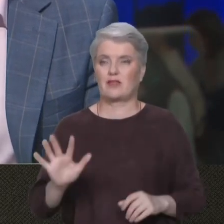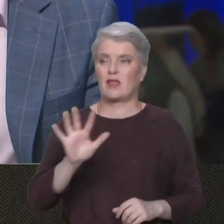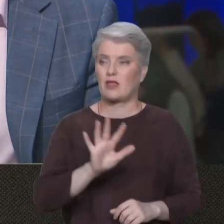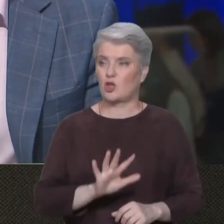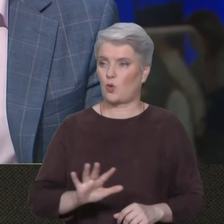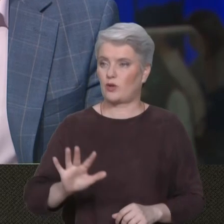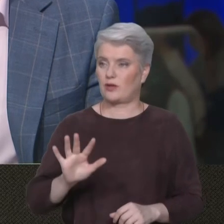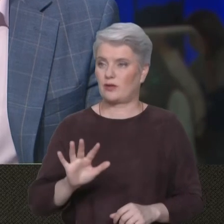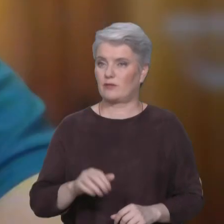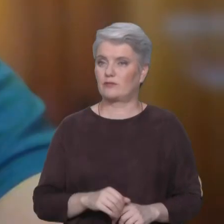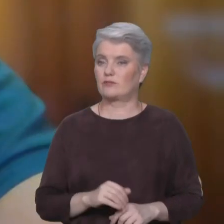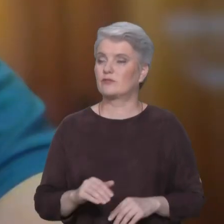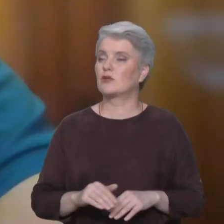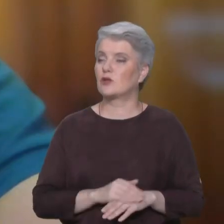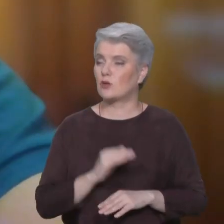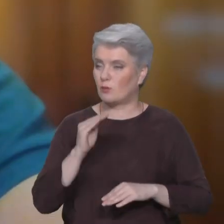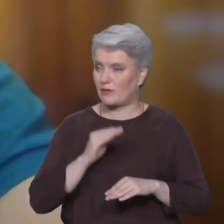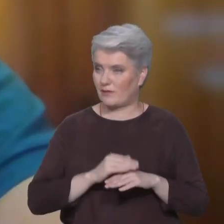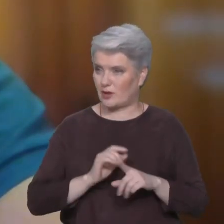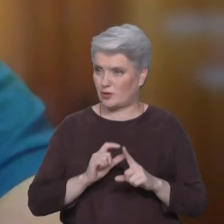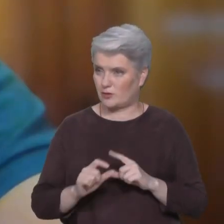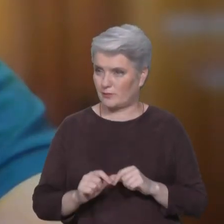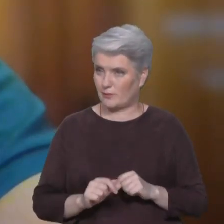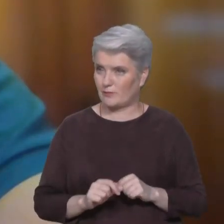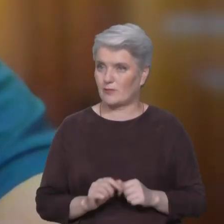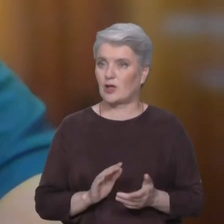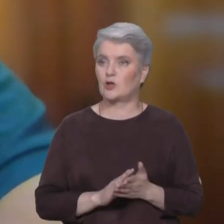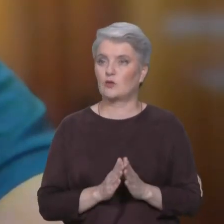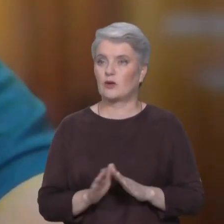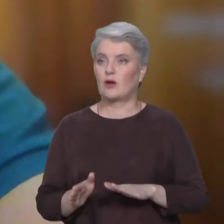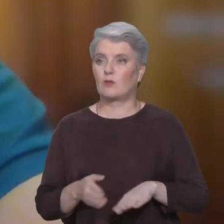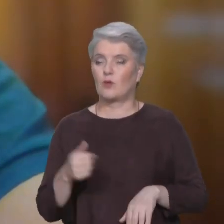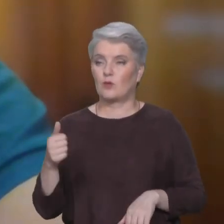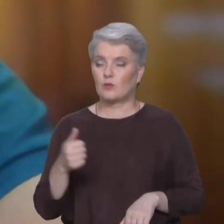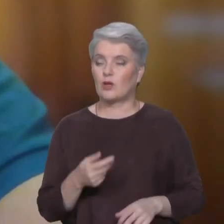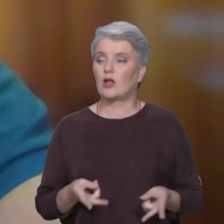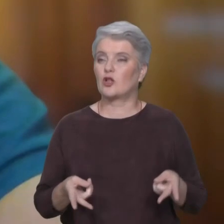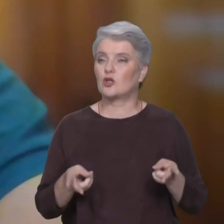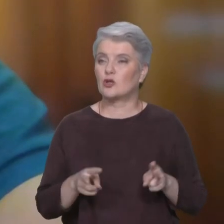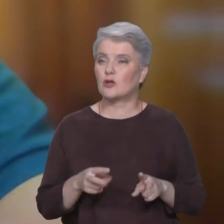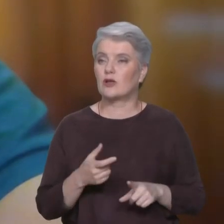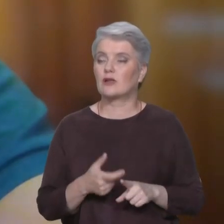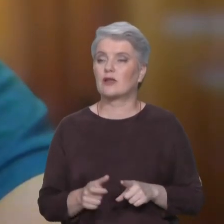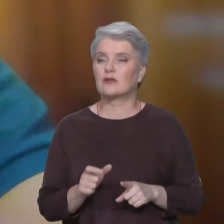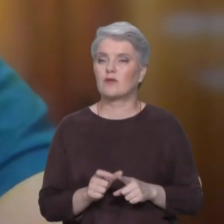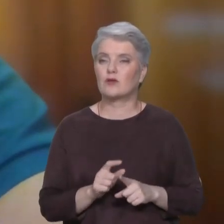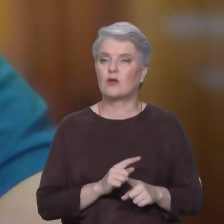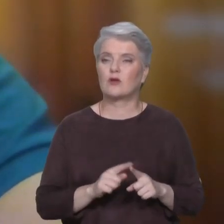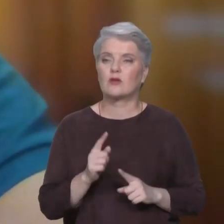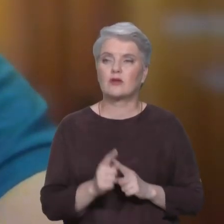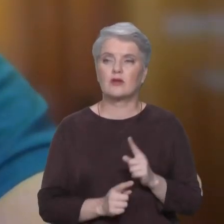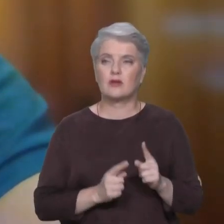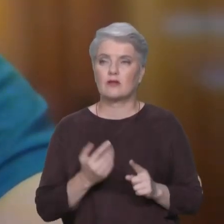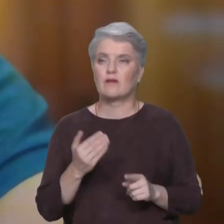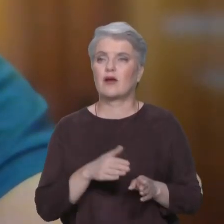Добрий вечір. Так, ситуація протягом тижня, що минуло, цього тижня залишається надзвичайно динамічна, і ви абсолютно